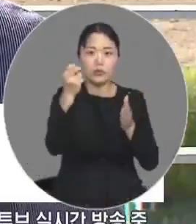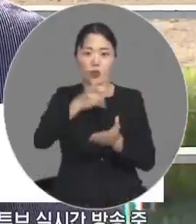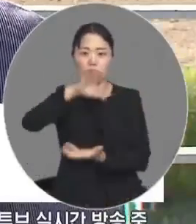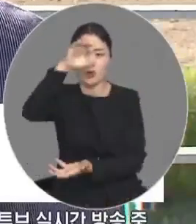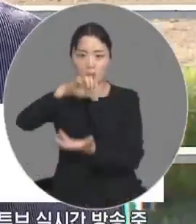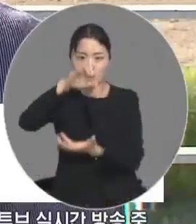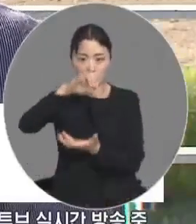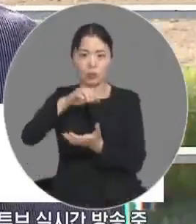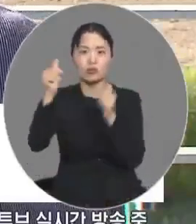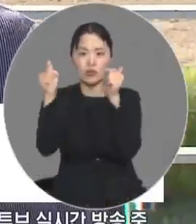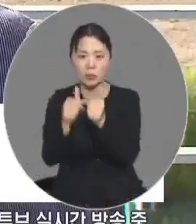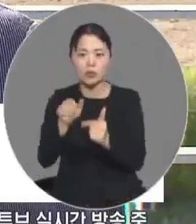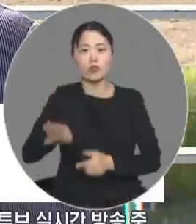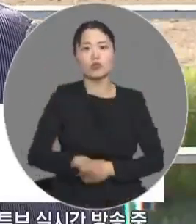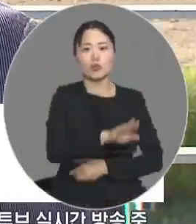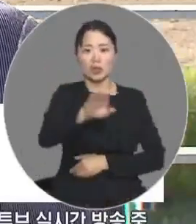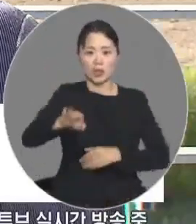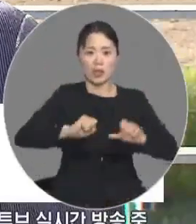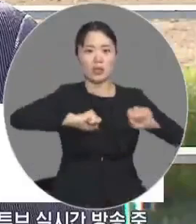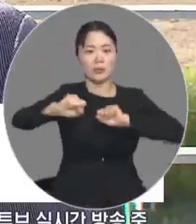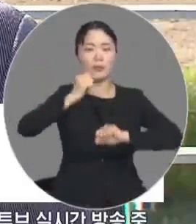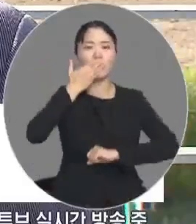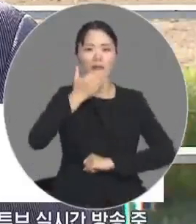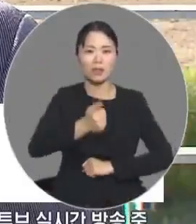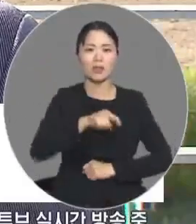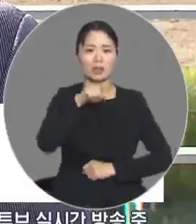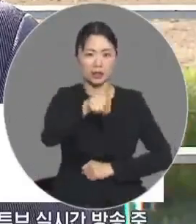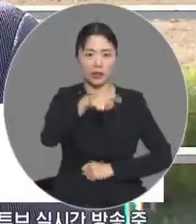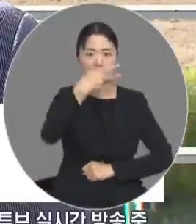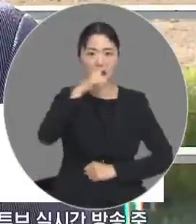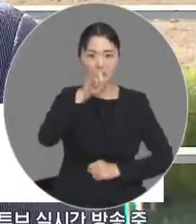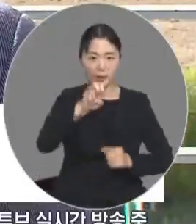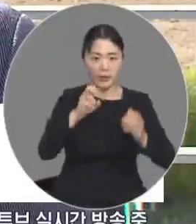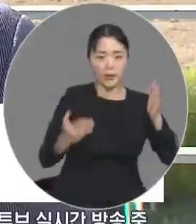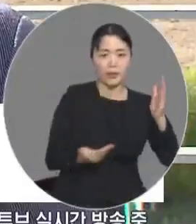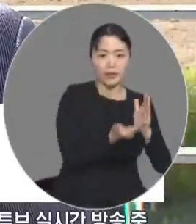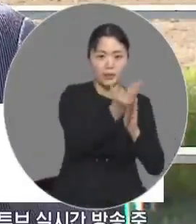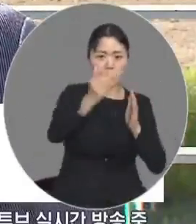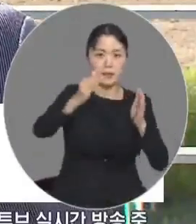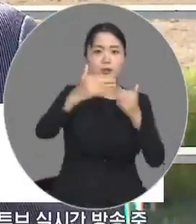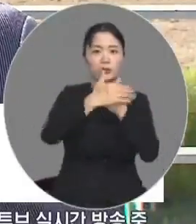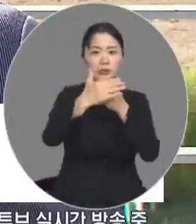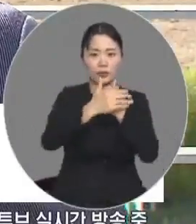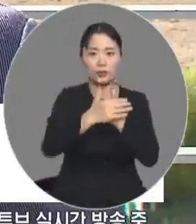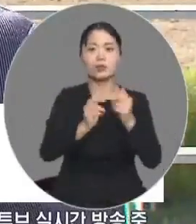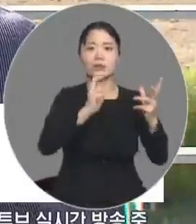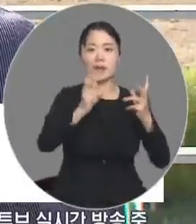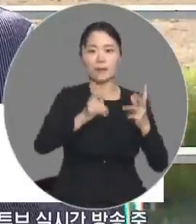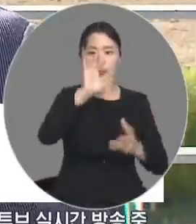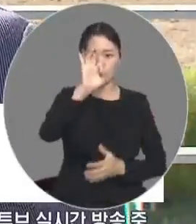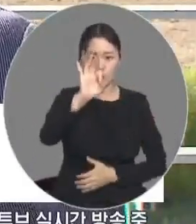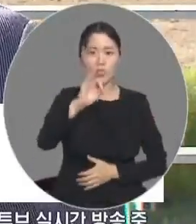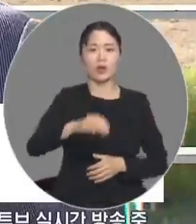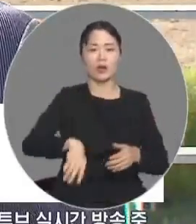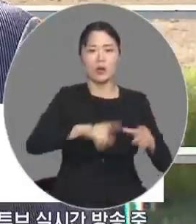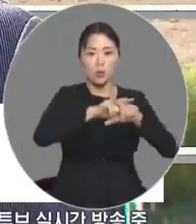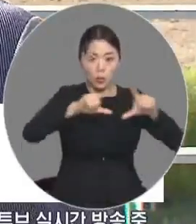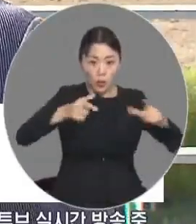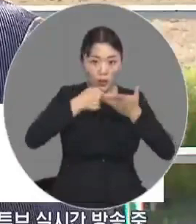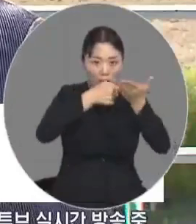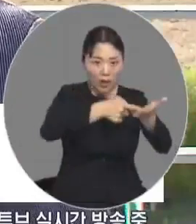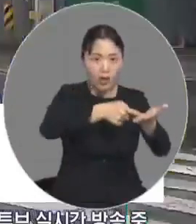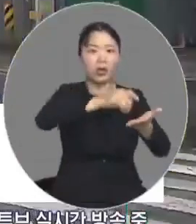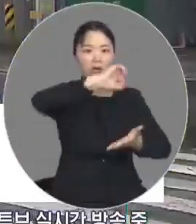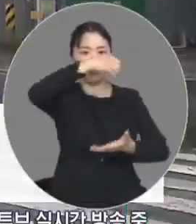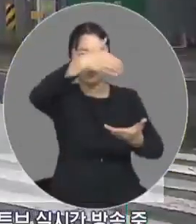선행이 돼야 저희들이 움직일 수가 있고요. 그댐 주민 지역 지원 사업비를 일반 교부를 하라면은 현재는